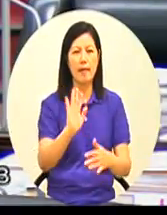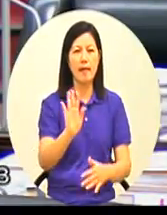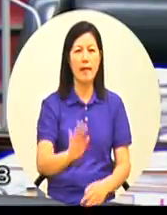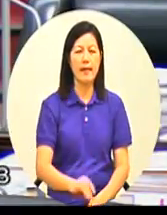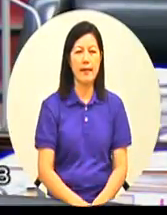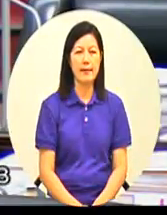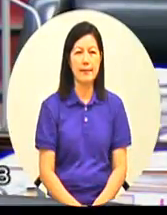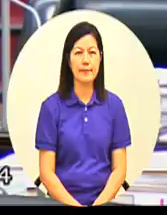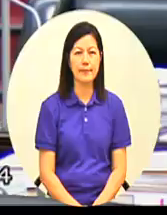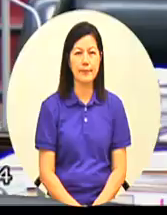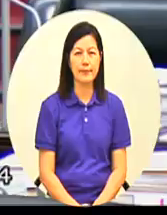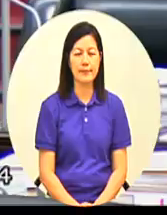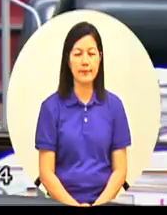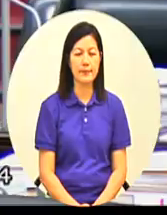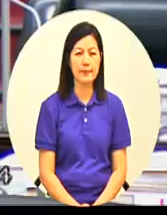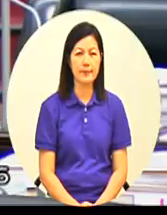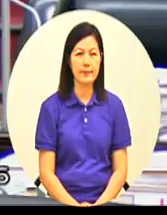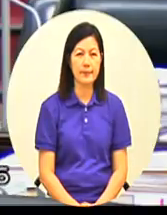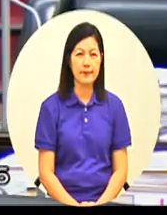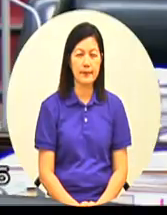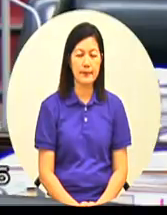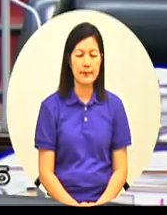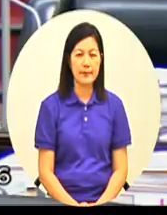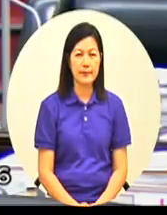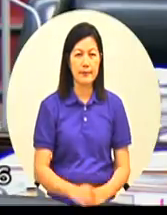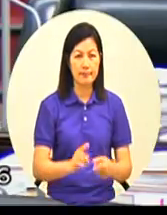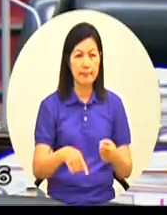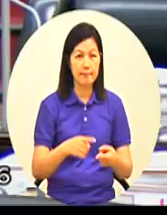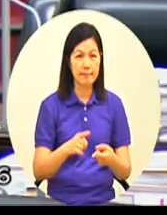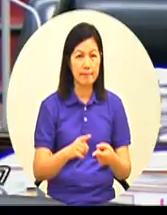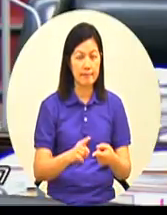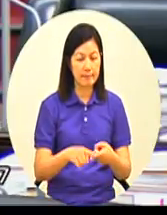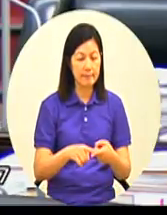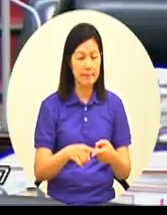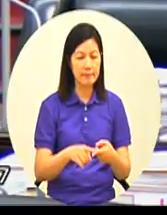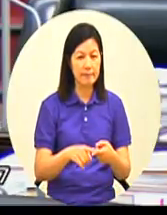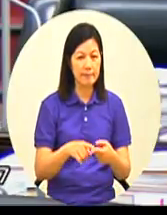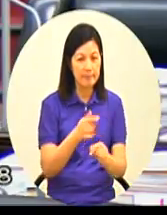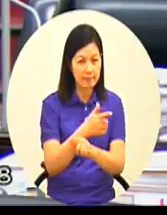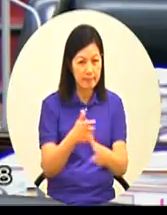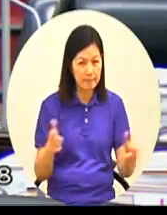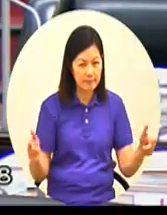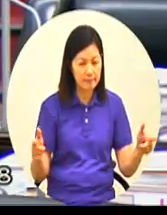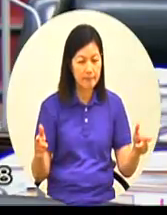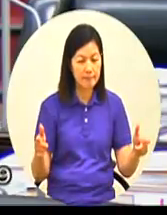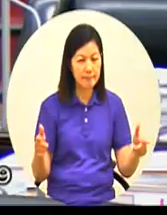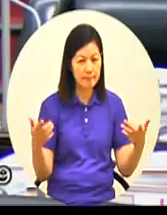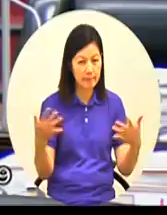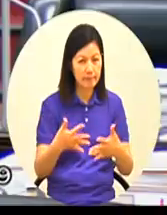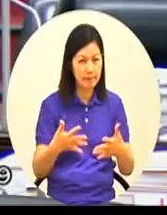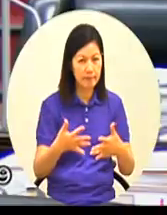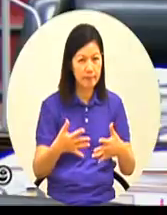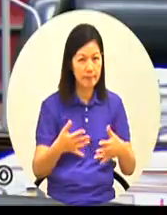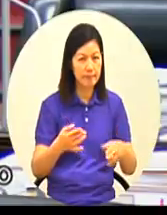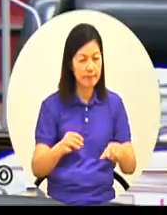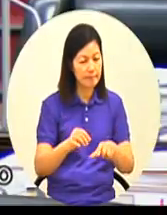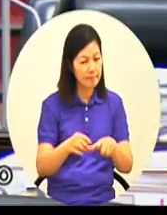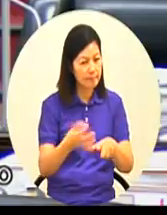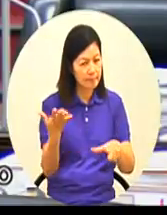对，然后应该要把更多的议题开放的去讨